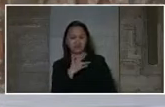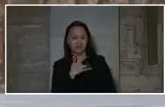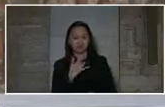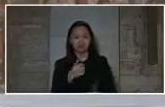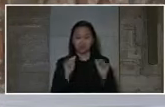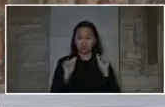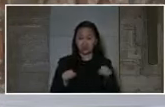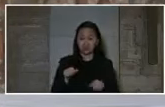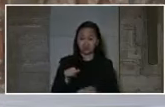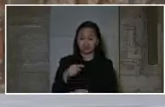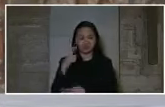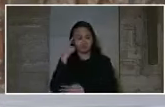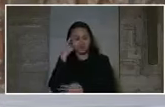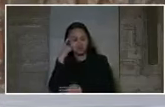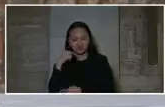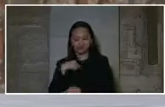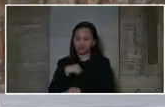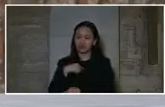Pwedeng maging anak ko to eh.